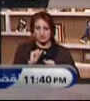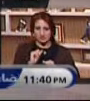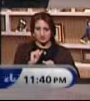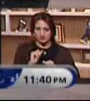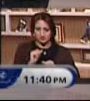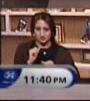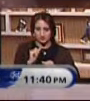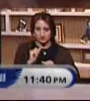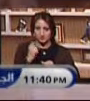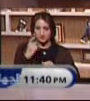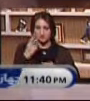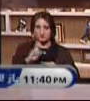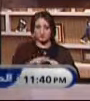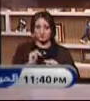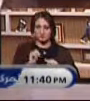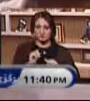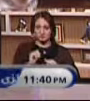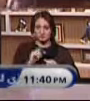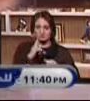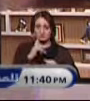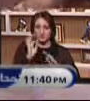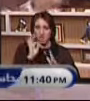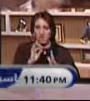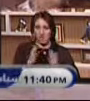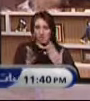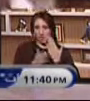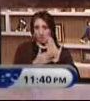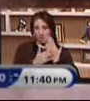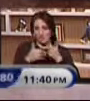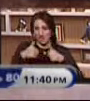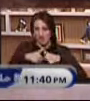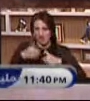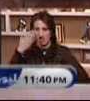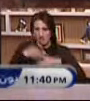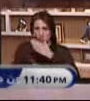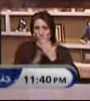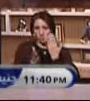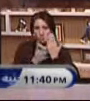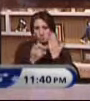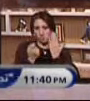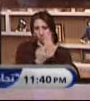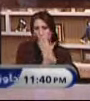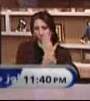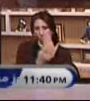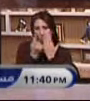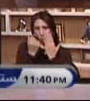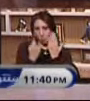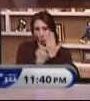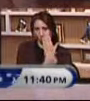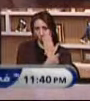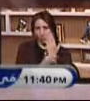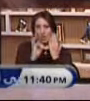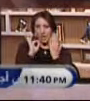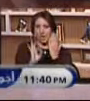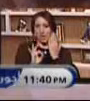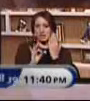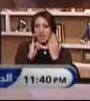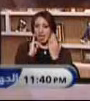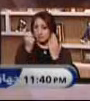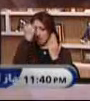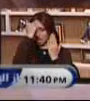صداق وهو لا ينوي أداءه هو مش ناوي يدفع ولا انت عايزين ايه ولا عايزين 50000 وما له